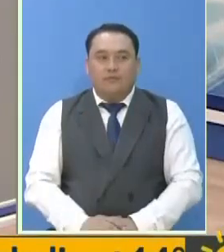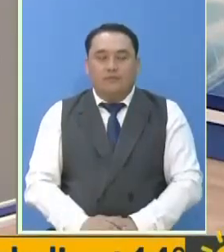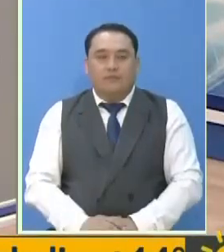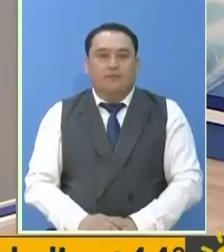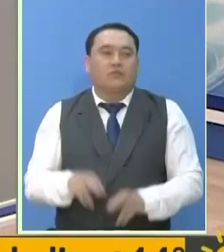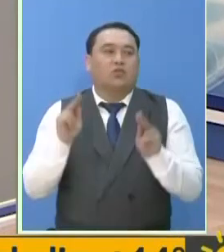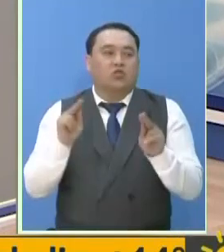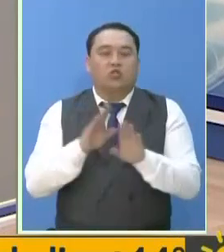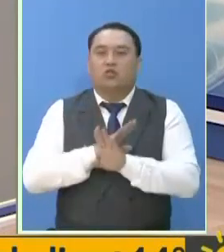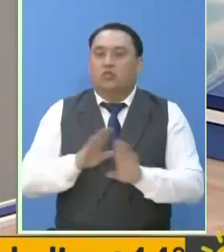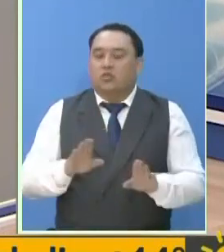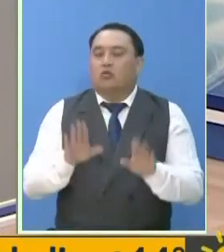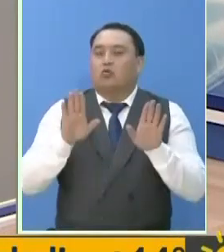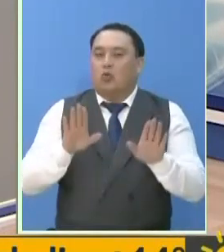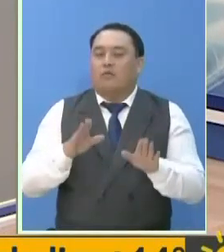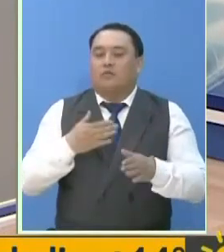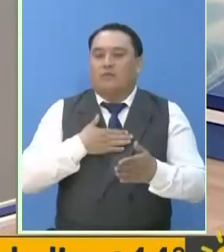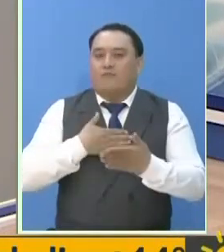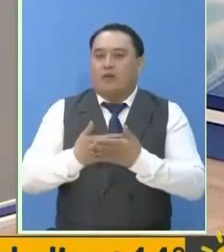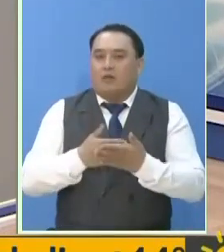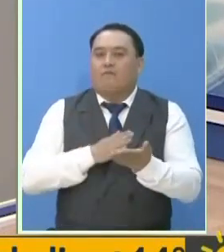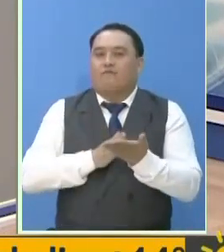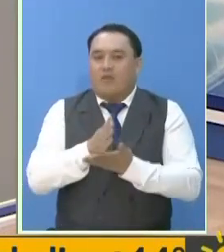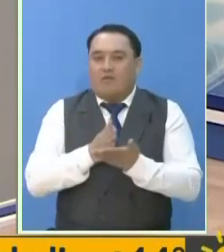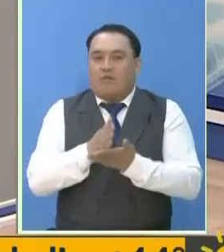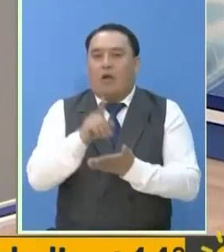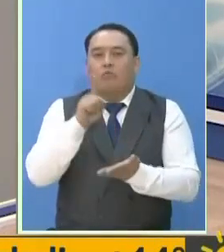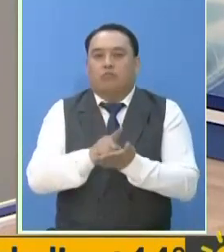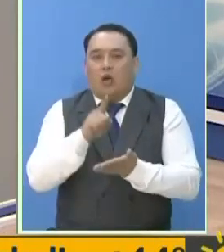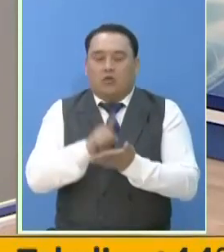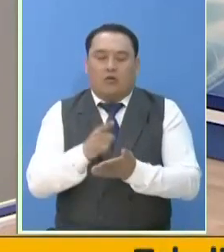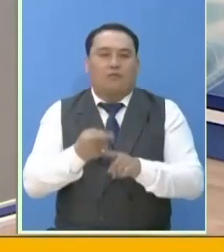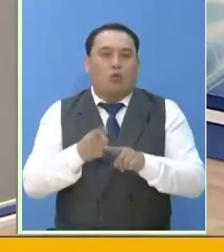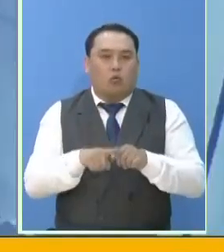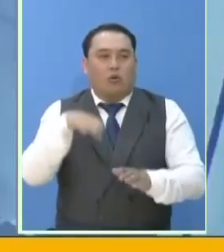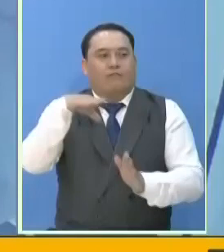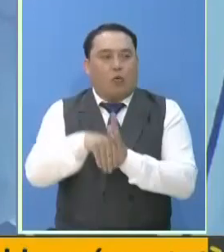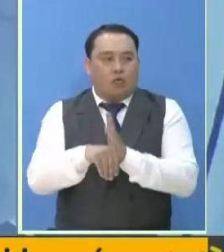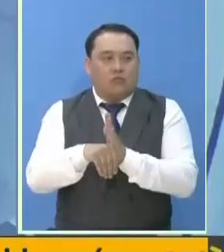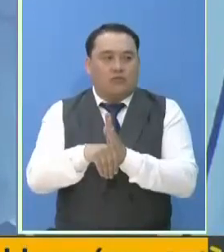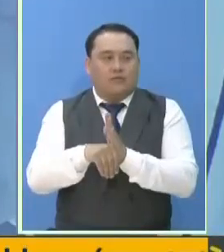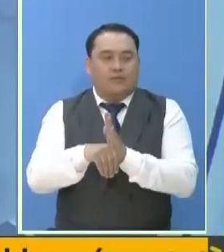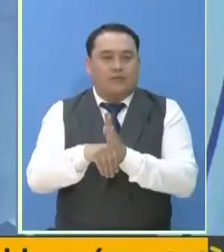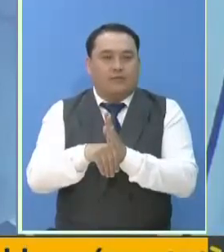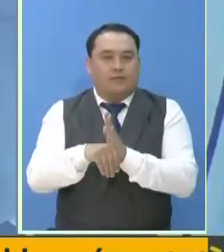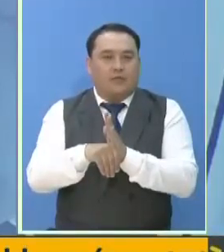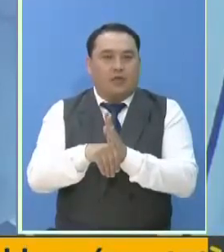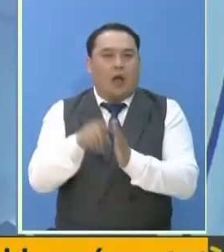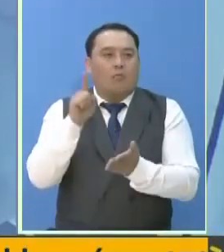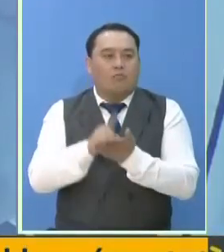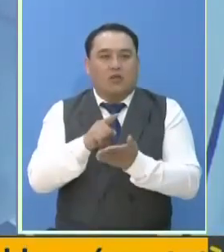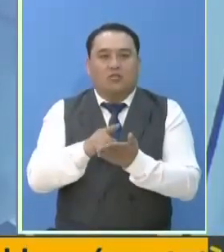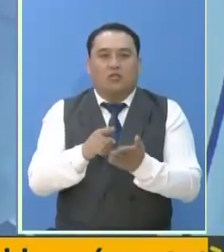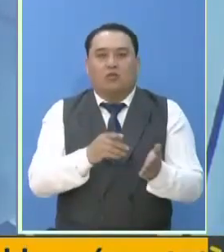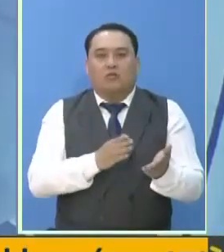только честно. Тут получается, если ты выполняешь свои функциональные обязанности, которые тебе входят в функции, функциональные твои обязанности, должностные